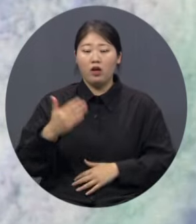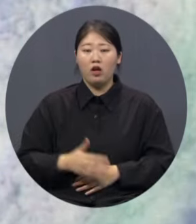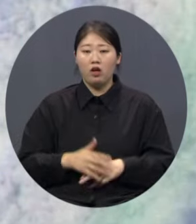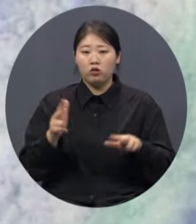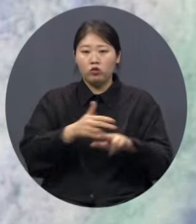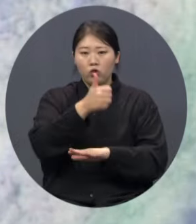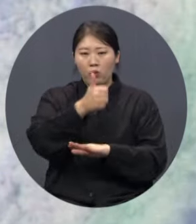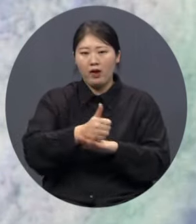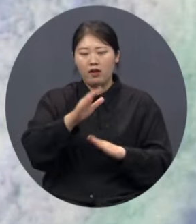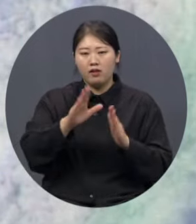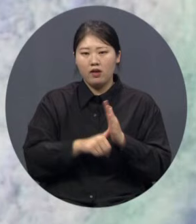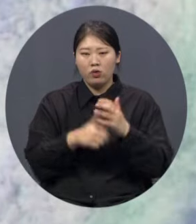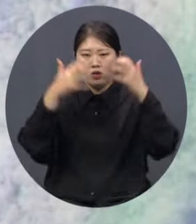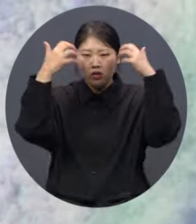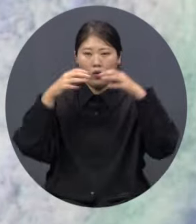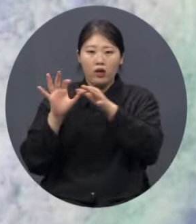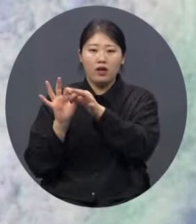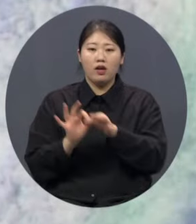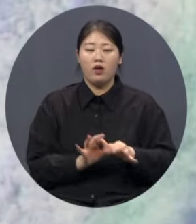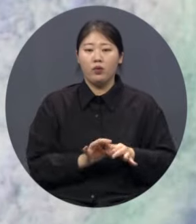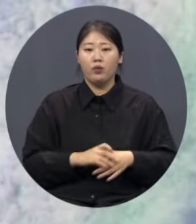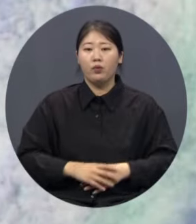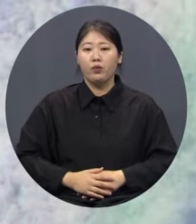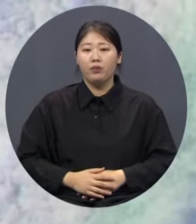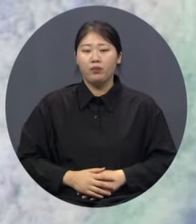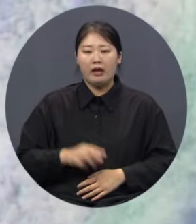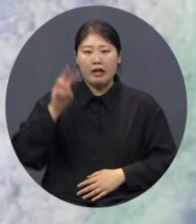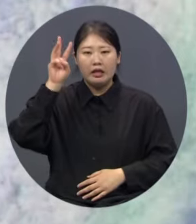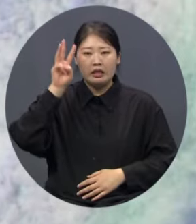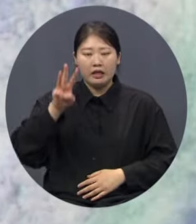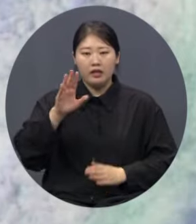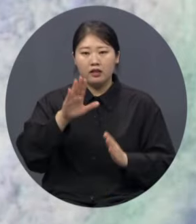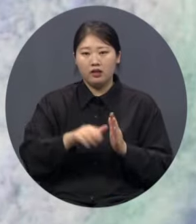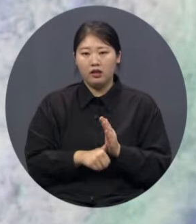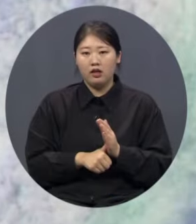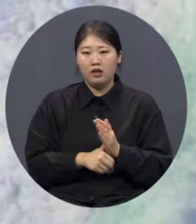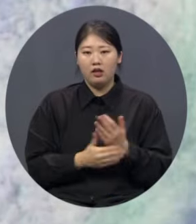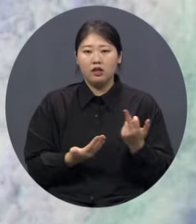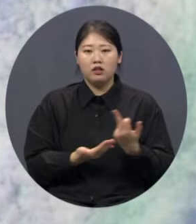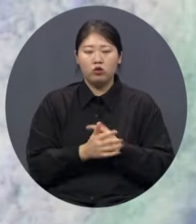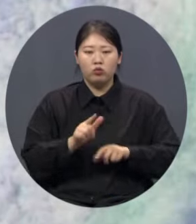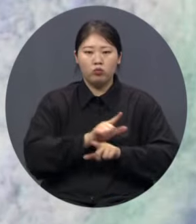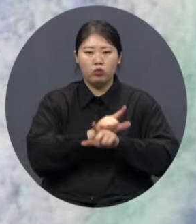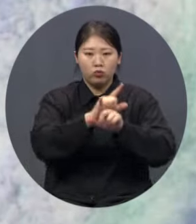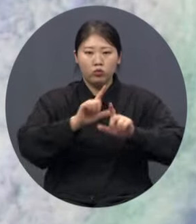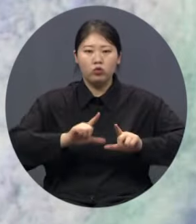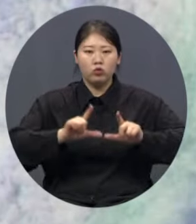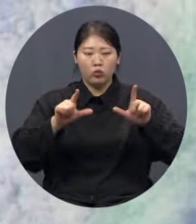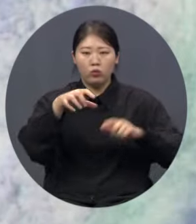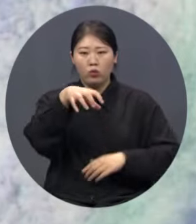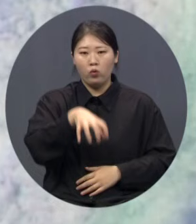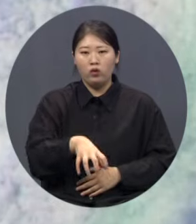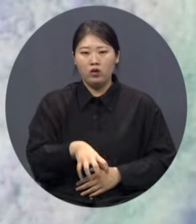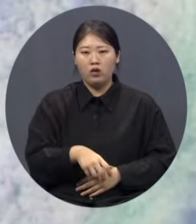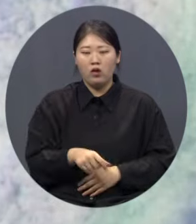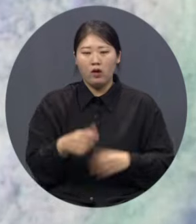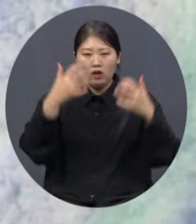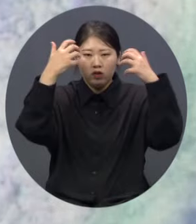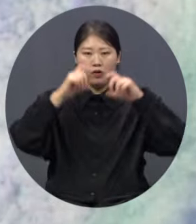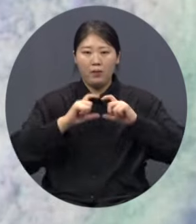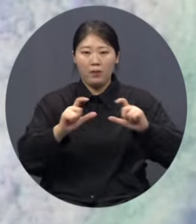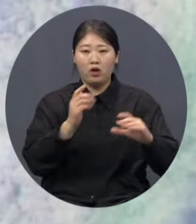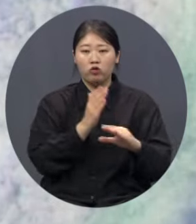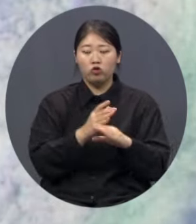푹푹지는 찜통더위가 이어지겠습니다 4일째 제주 북부와 동부 북부 중산 간에는 폭염주의보가 발효중이고요